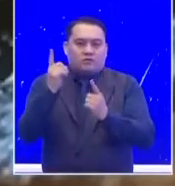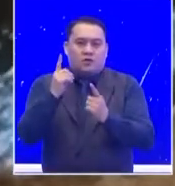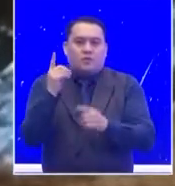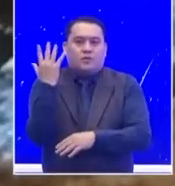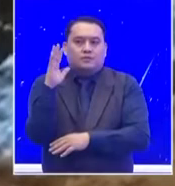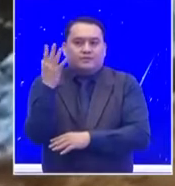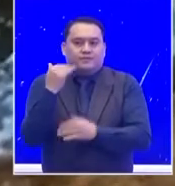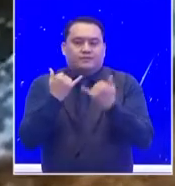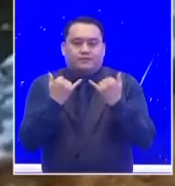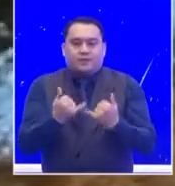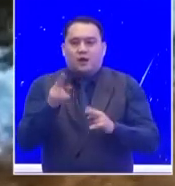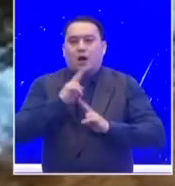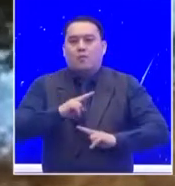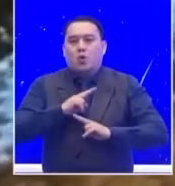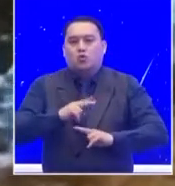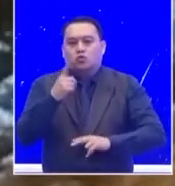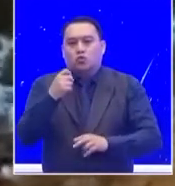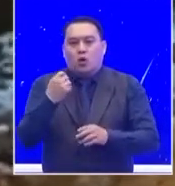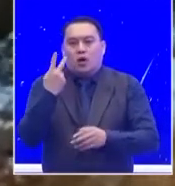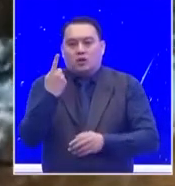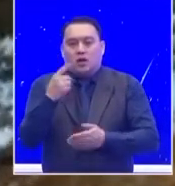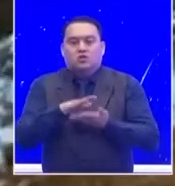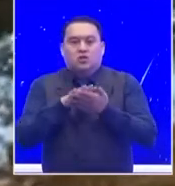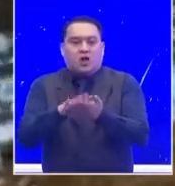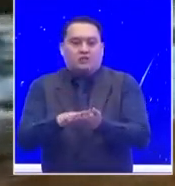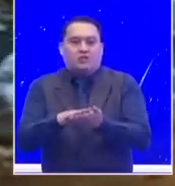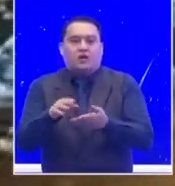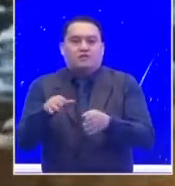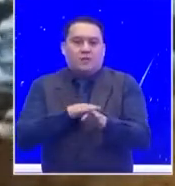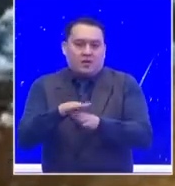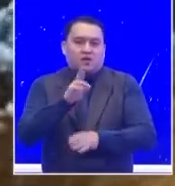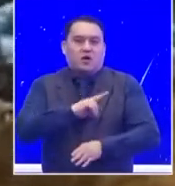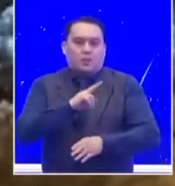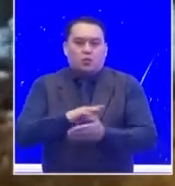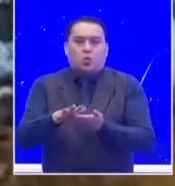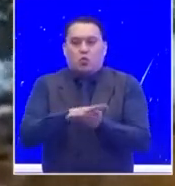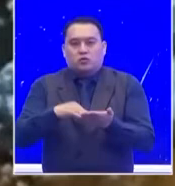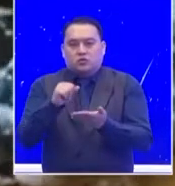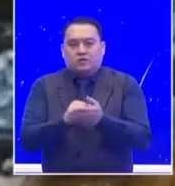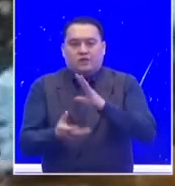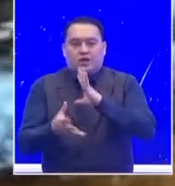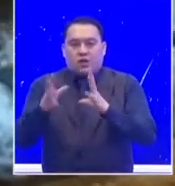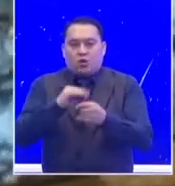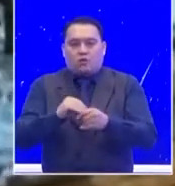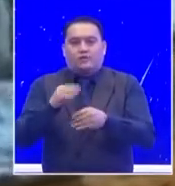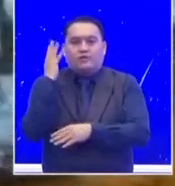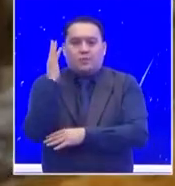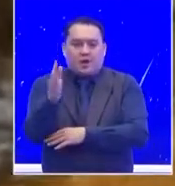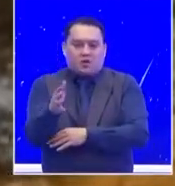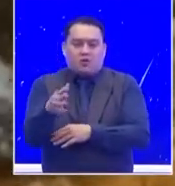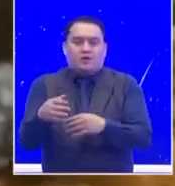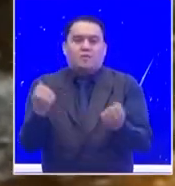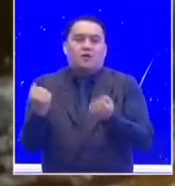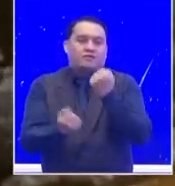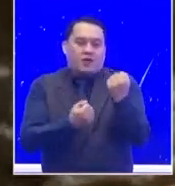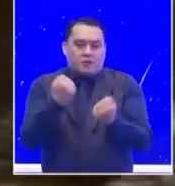автомобили. На сегодня отработана 101 заявка. Основной приоритет уделяется ликвидации последствий падения деревьев на